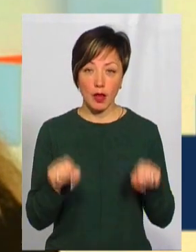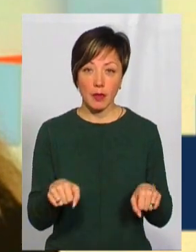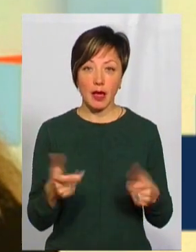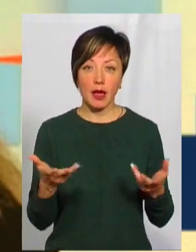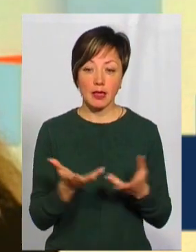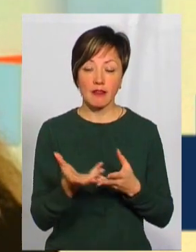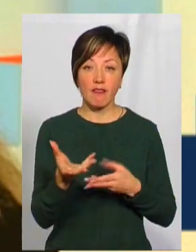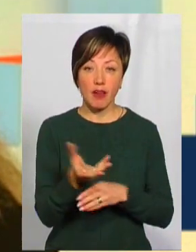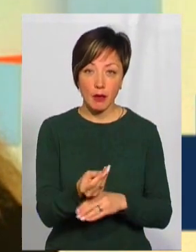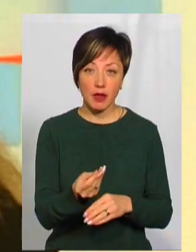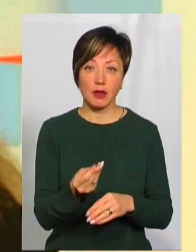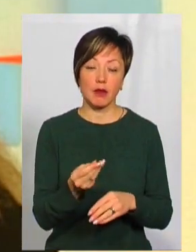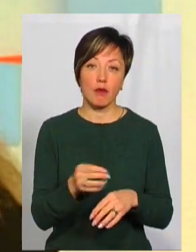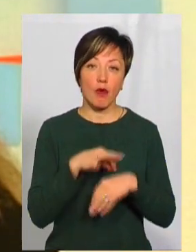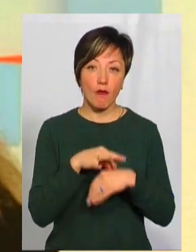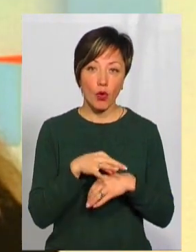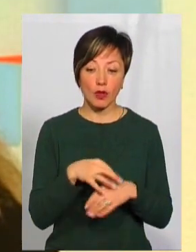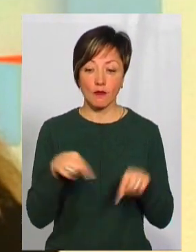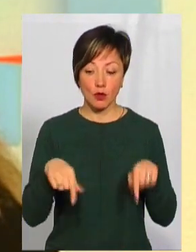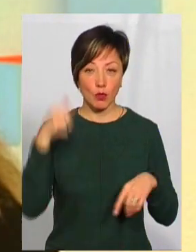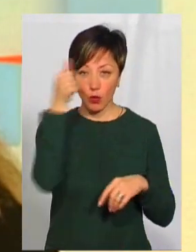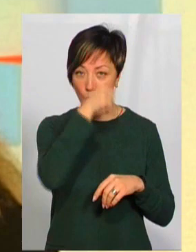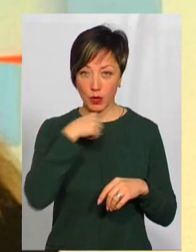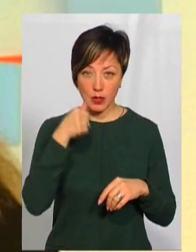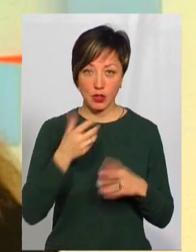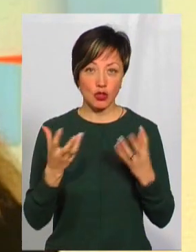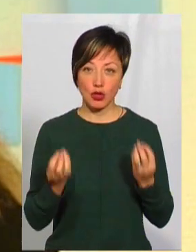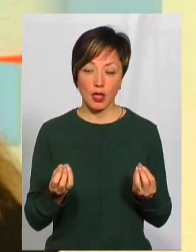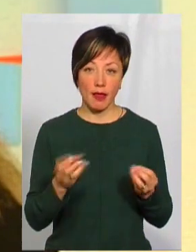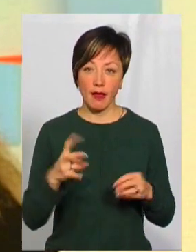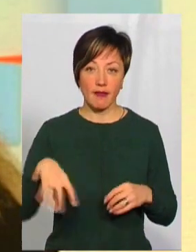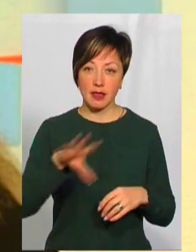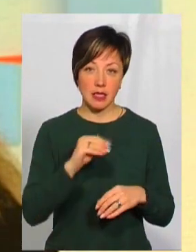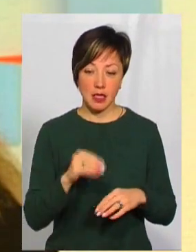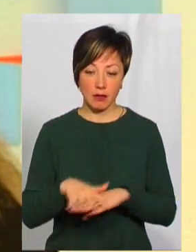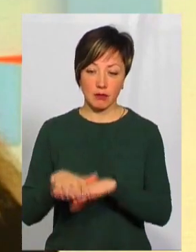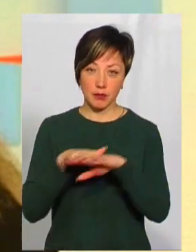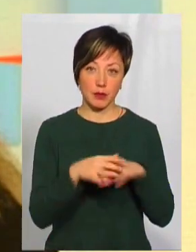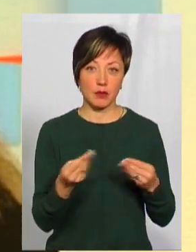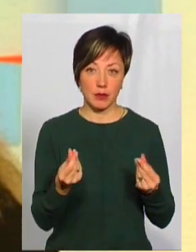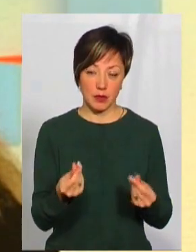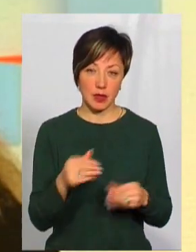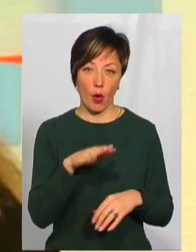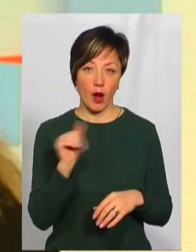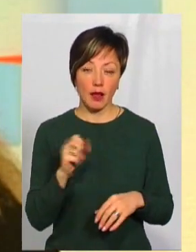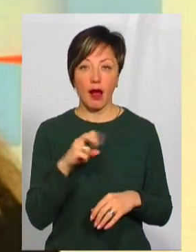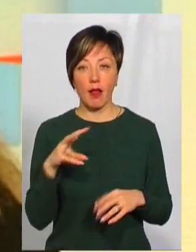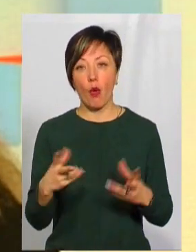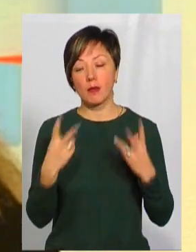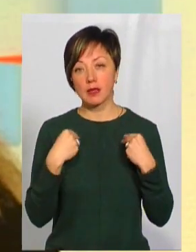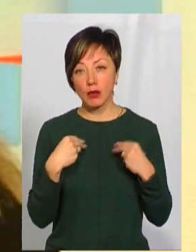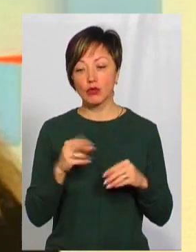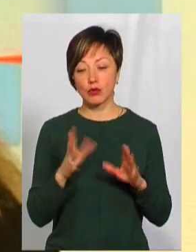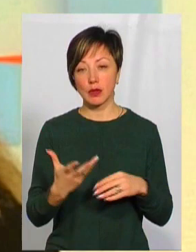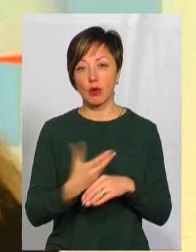би якісь виплати знову проводити. То в цьому році ще не всі орендарі заплатили, але обіцяють,